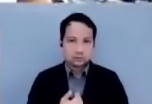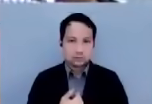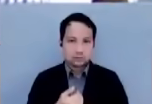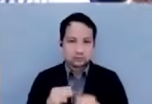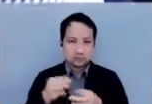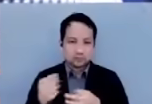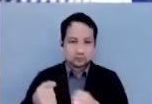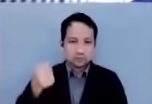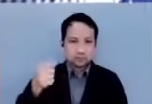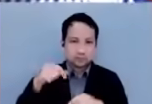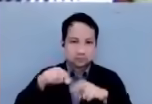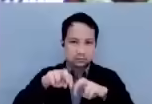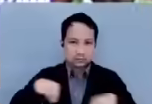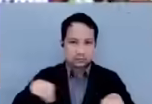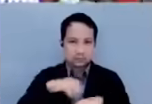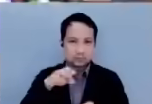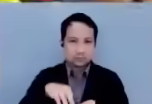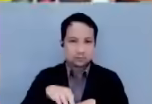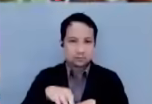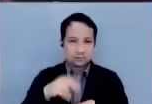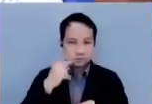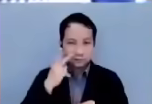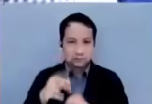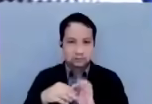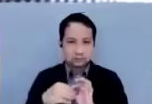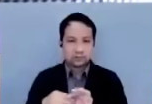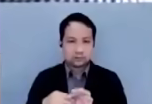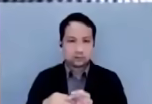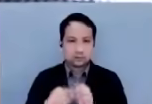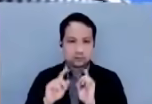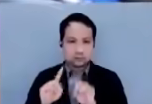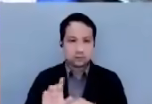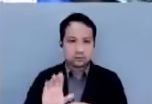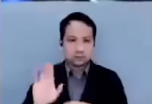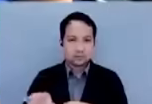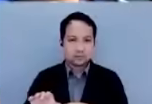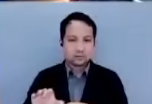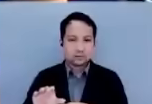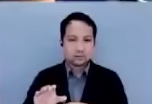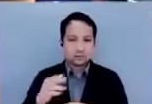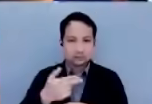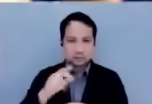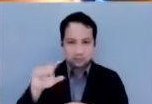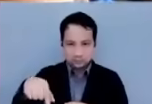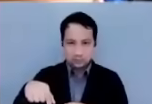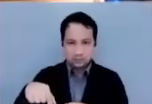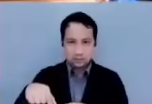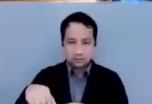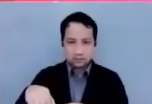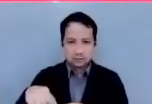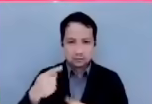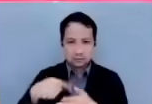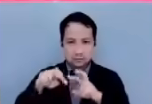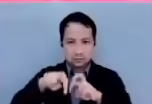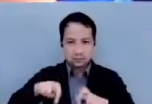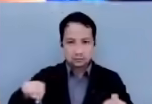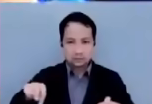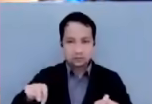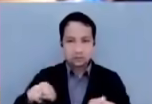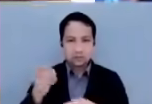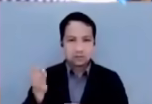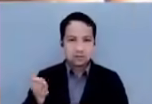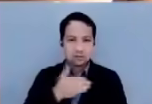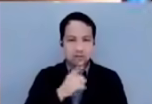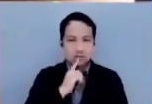sa field. Ikaw ay magre-report muna sa ating headquarters for further investigation habang wala pang